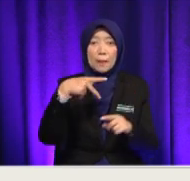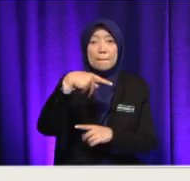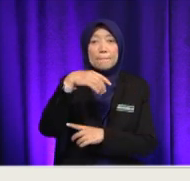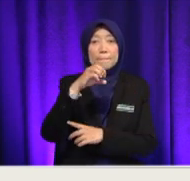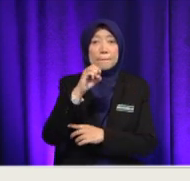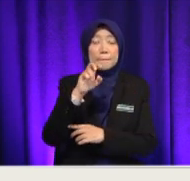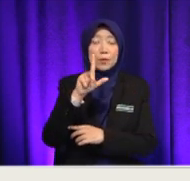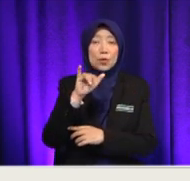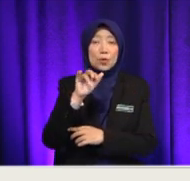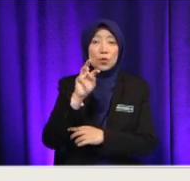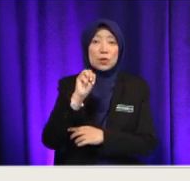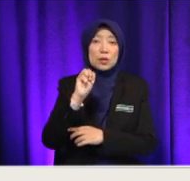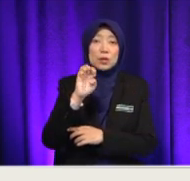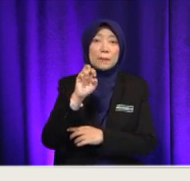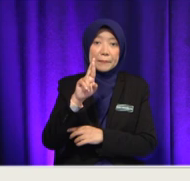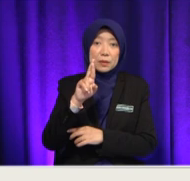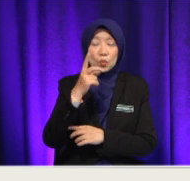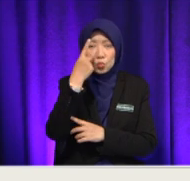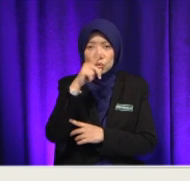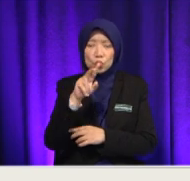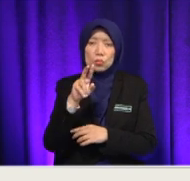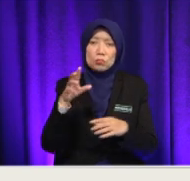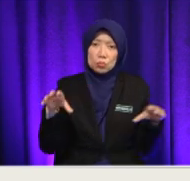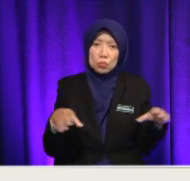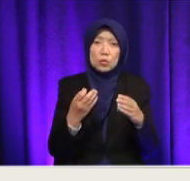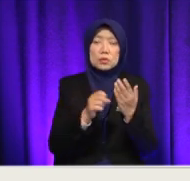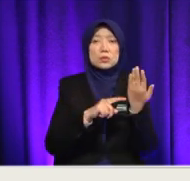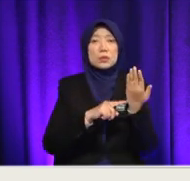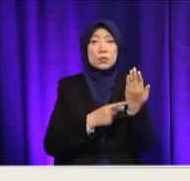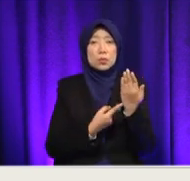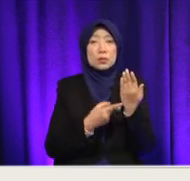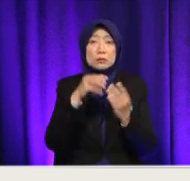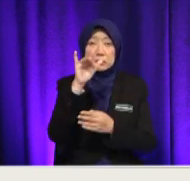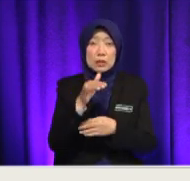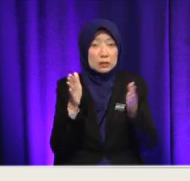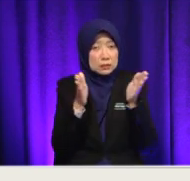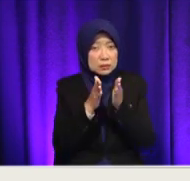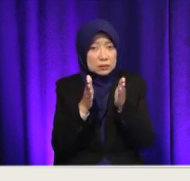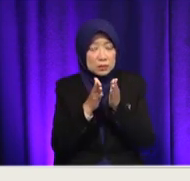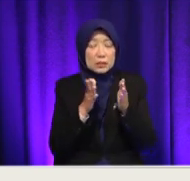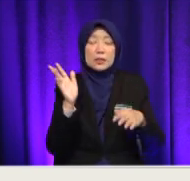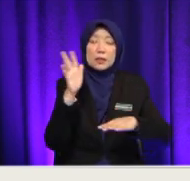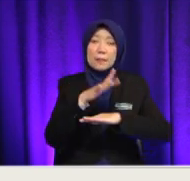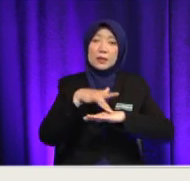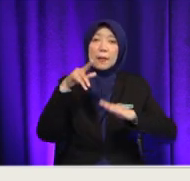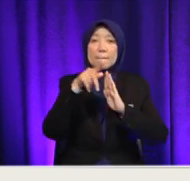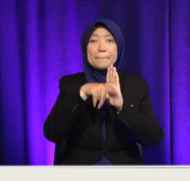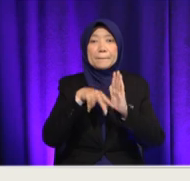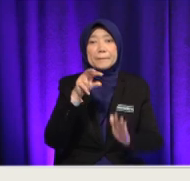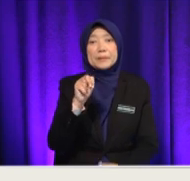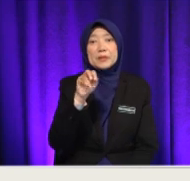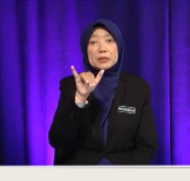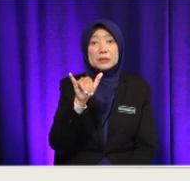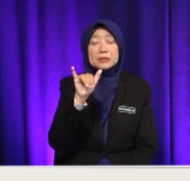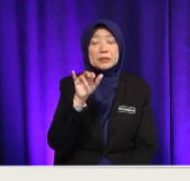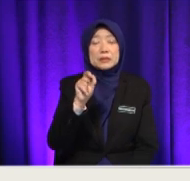panjang tadi, untuk menghasilkan balik jadi monomer, molekul yang kecil, kita panggil dia penyah polimer. Sekarang